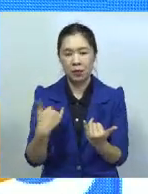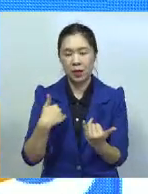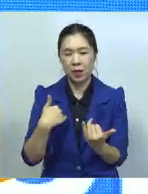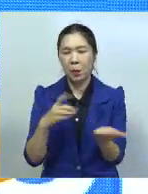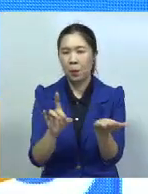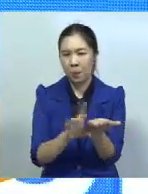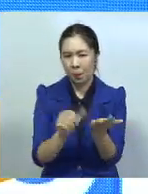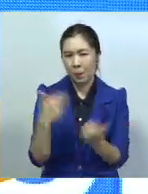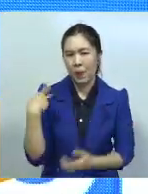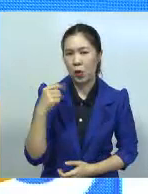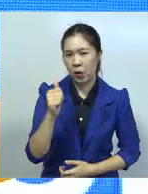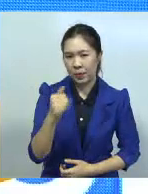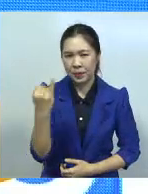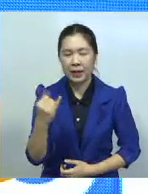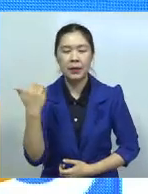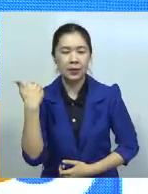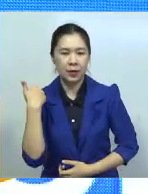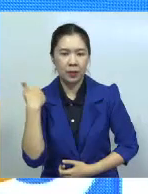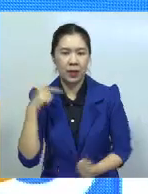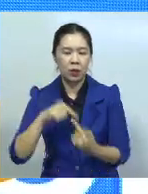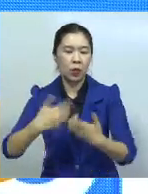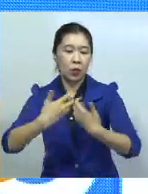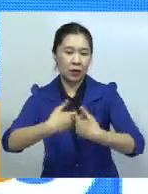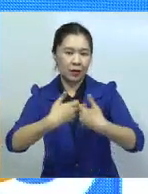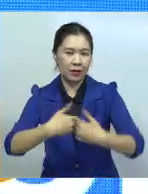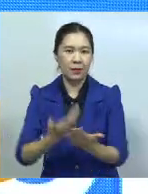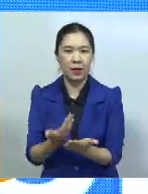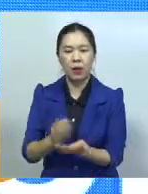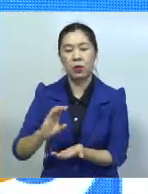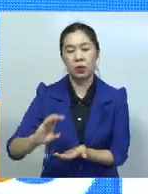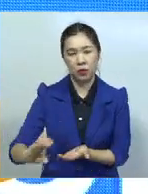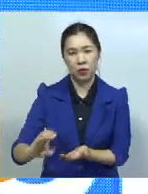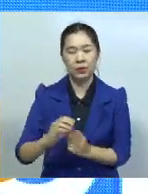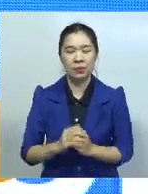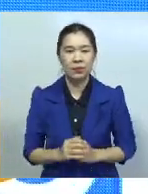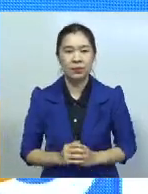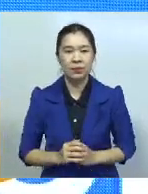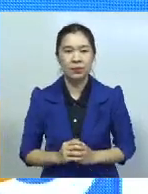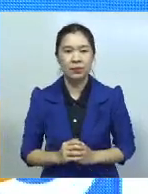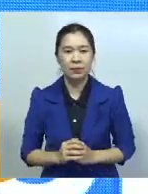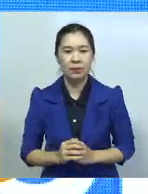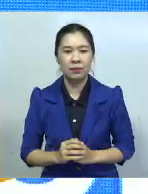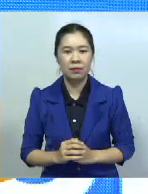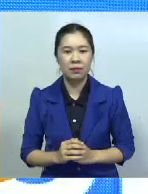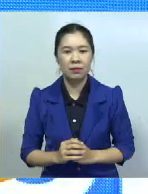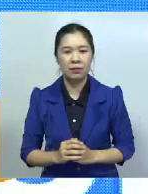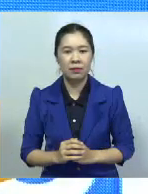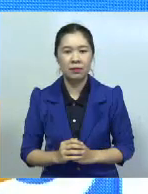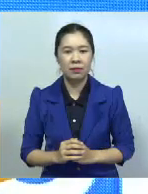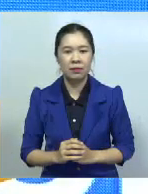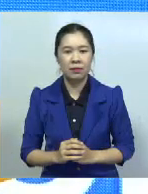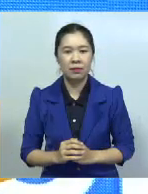นกันนะในเรื่องของภาคอุตสาหกรรมการลงทุนอะไรต่างๆนะครับเพราะนั้นวันนี้เงิน